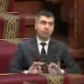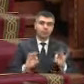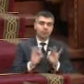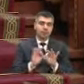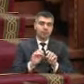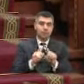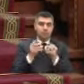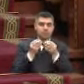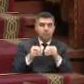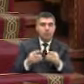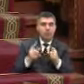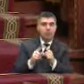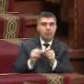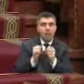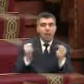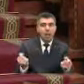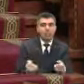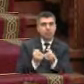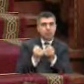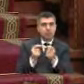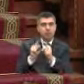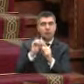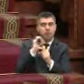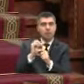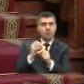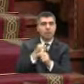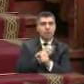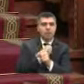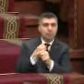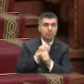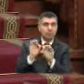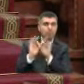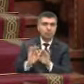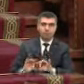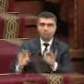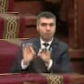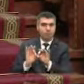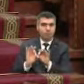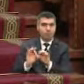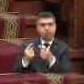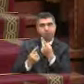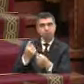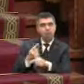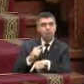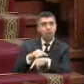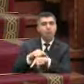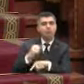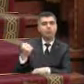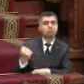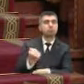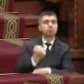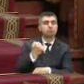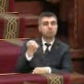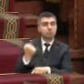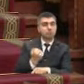تأهيل المستشفيات، وهذا طبعا جاء في البلاغ ديال الديوان الملكي، من حيث أن الخدمة ضعيفة أو المواعيد بعيدة جدا أو أن